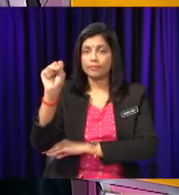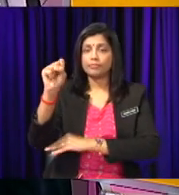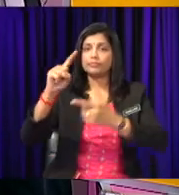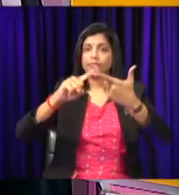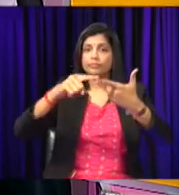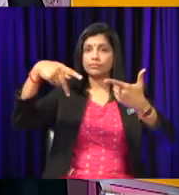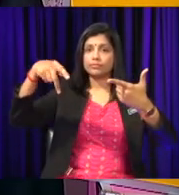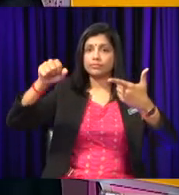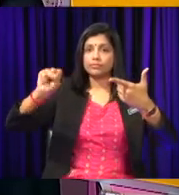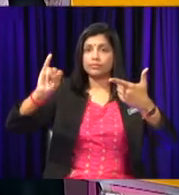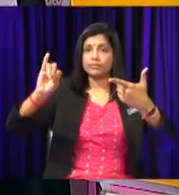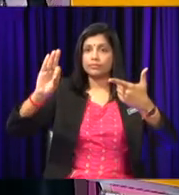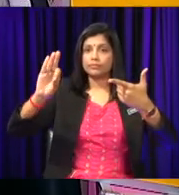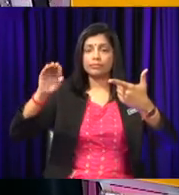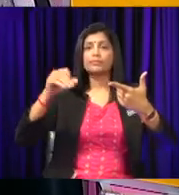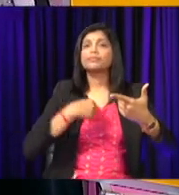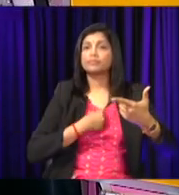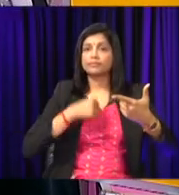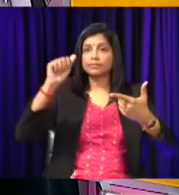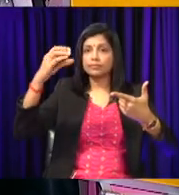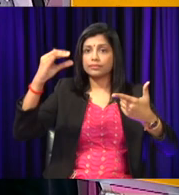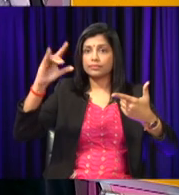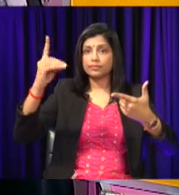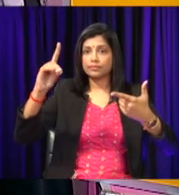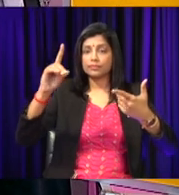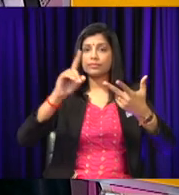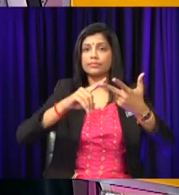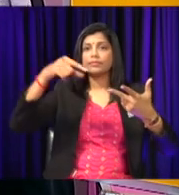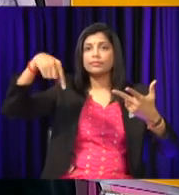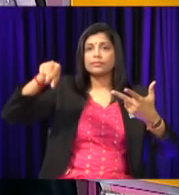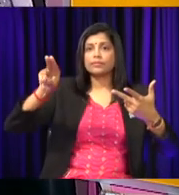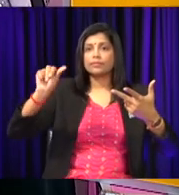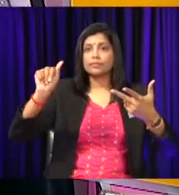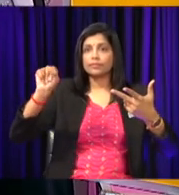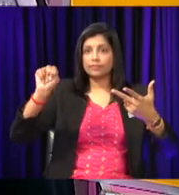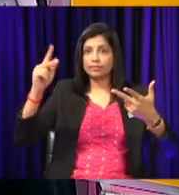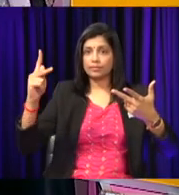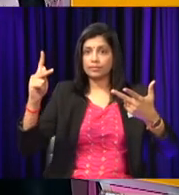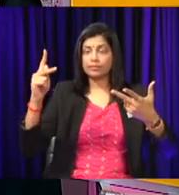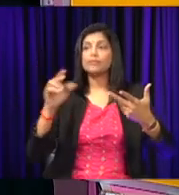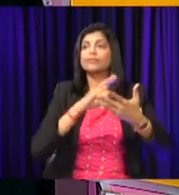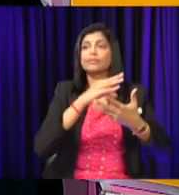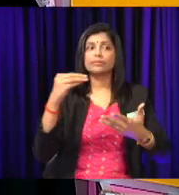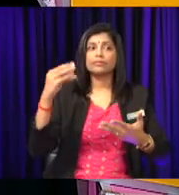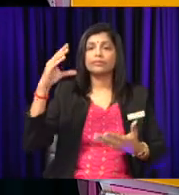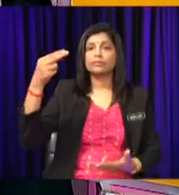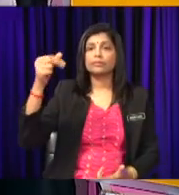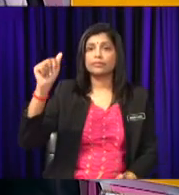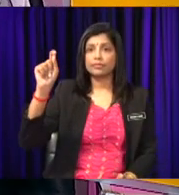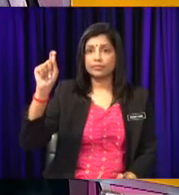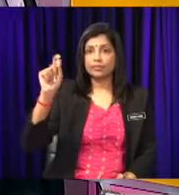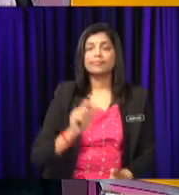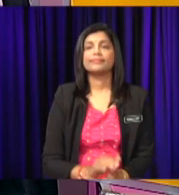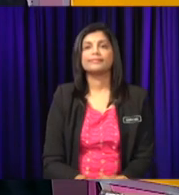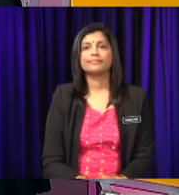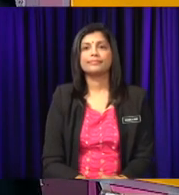P kue dan juga C maknanya kita ada 4 teknik bacaan yang akan kita pelajari baik